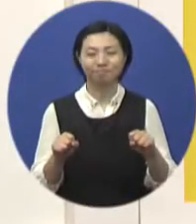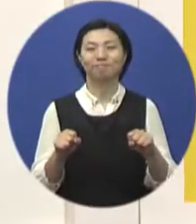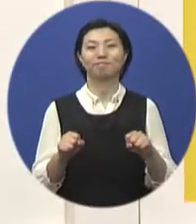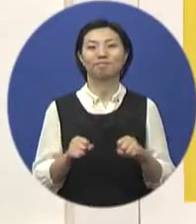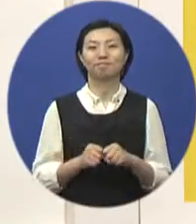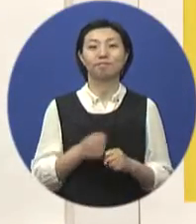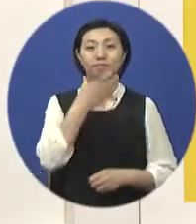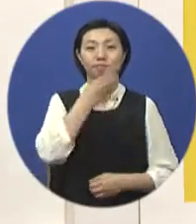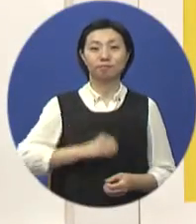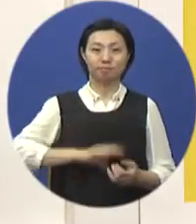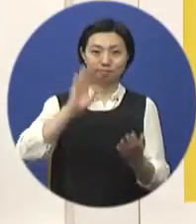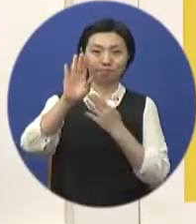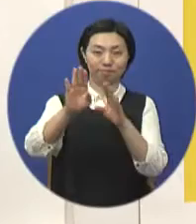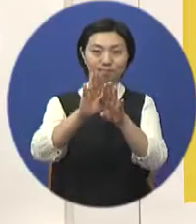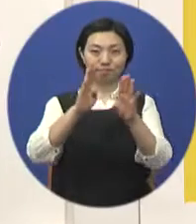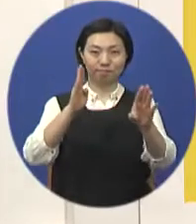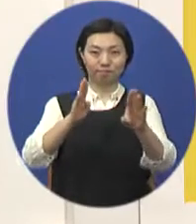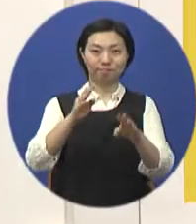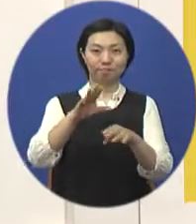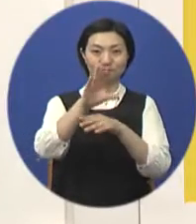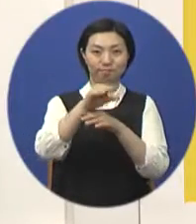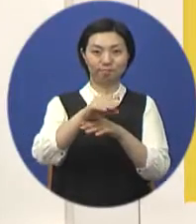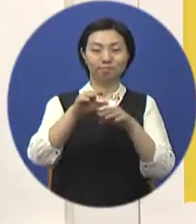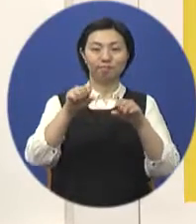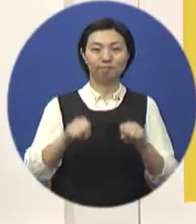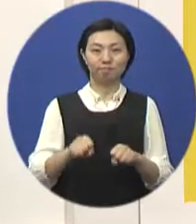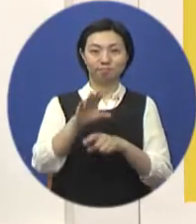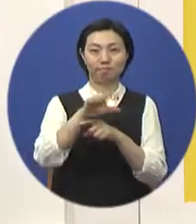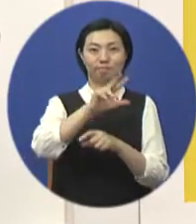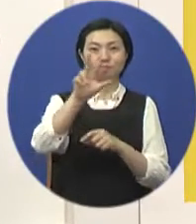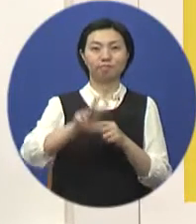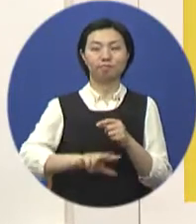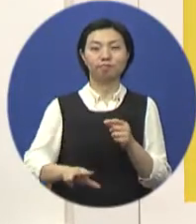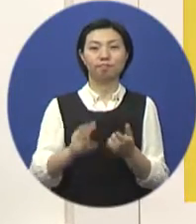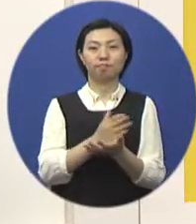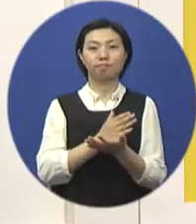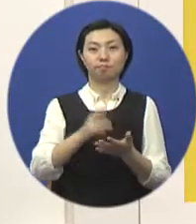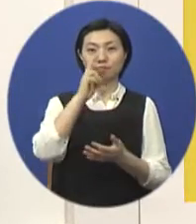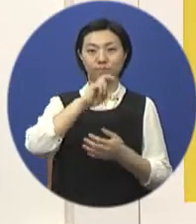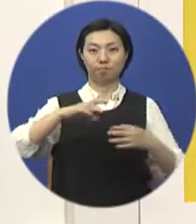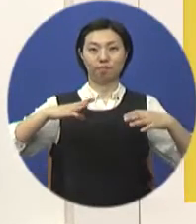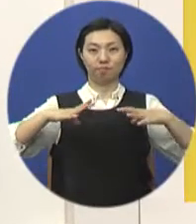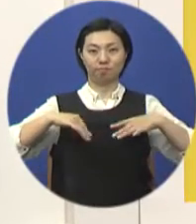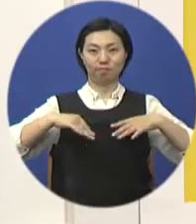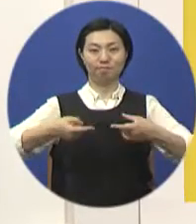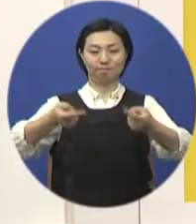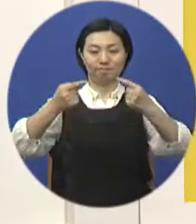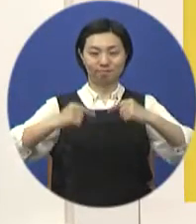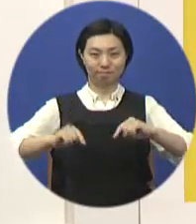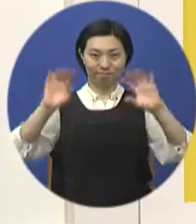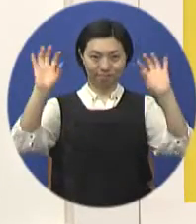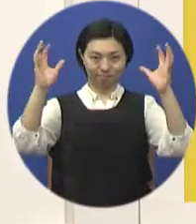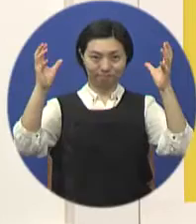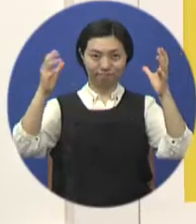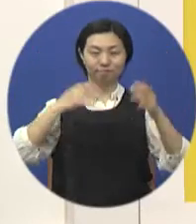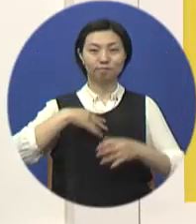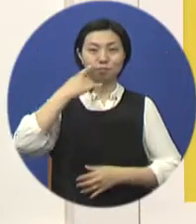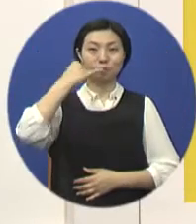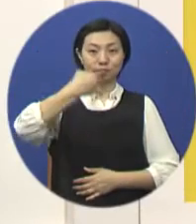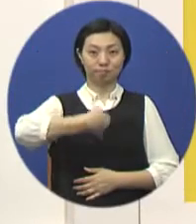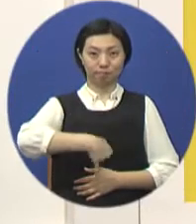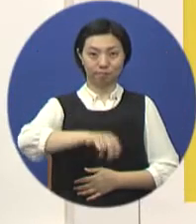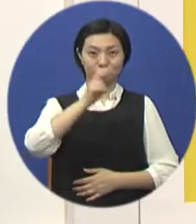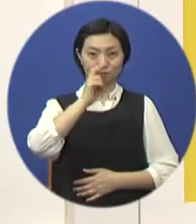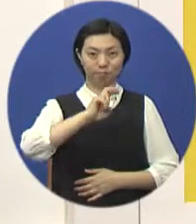안녕하세요. 행복한 미래를 여는 방송 생방송 복지TV 전국 나눔 노래자랑에 오신 여러분 환영합니다. 저는 엄마와